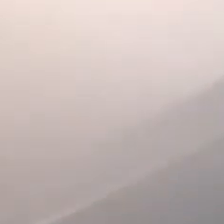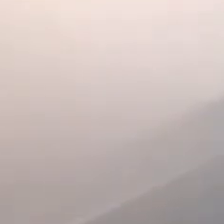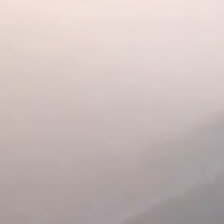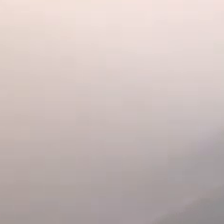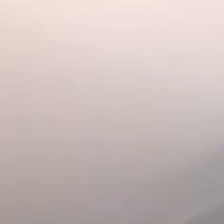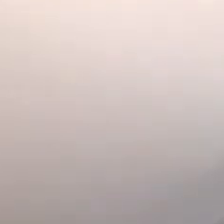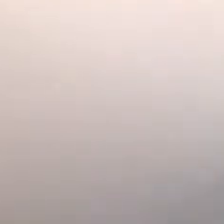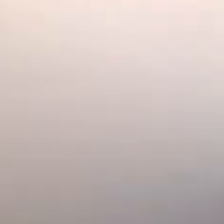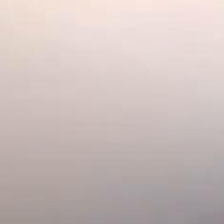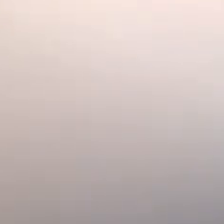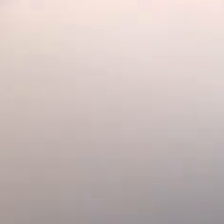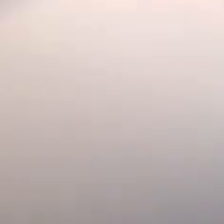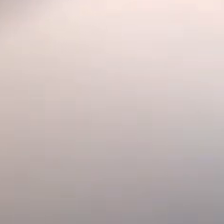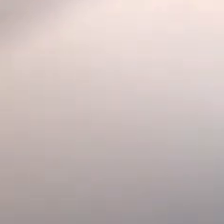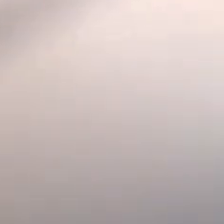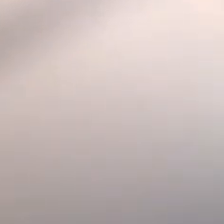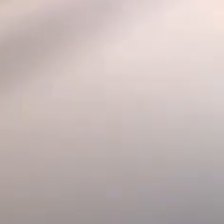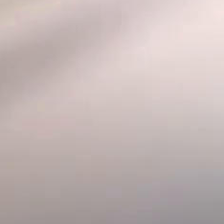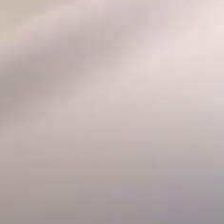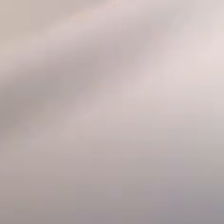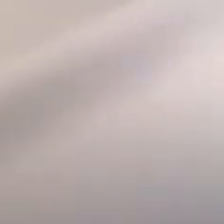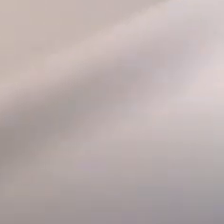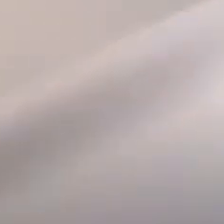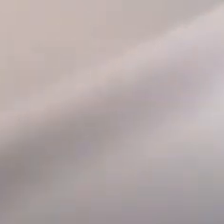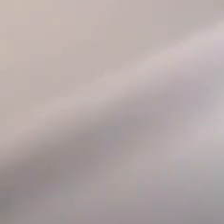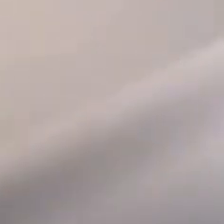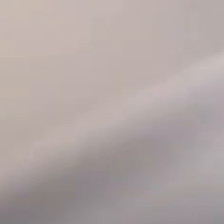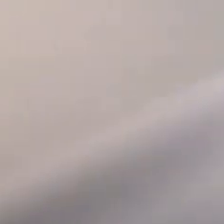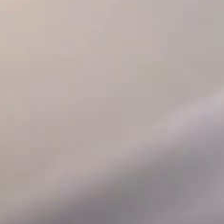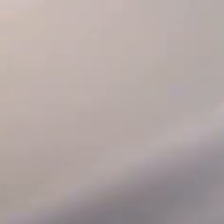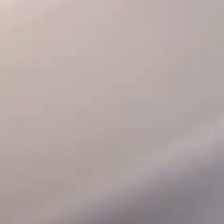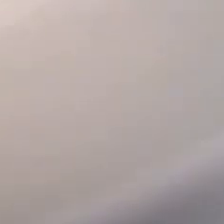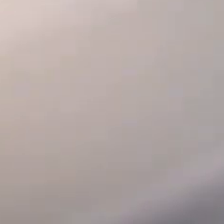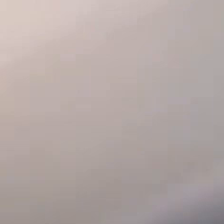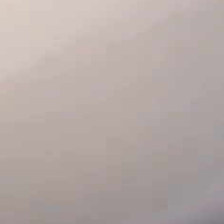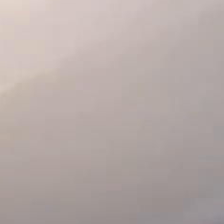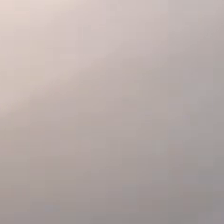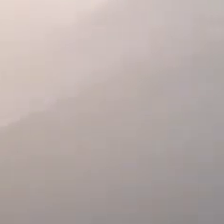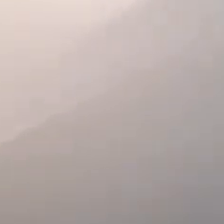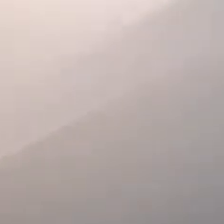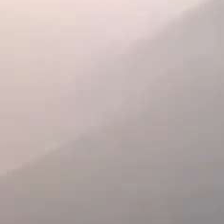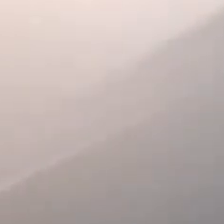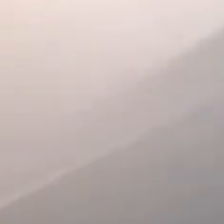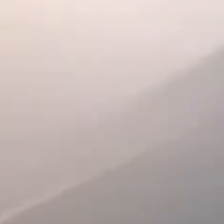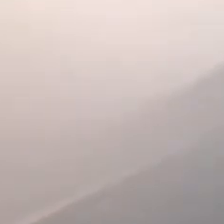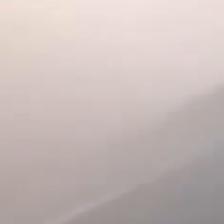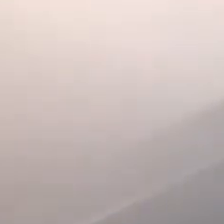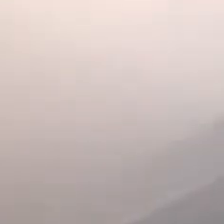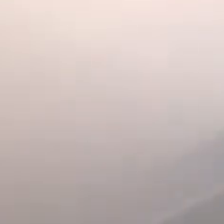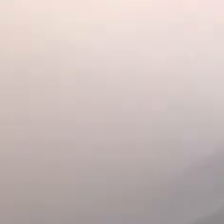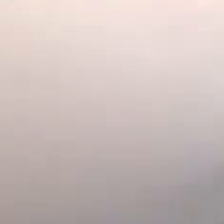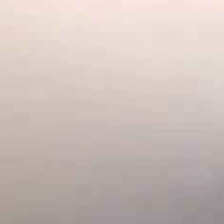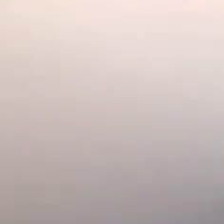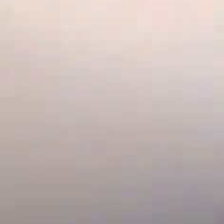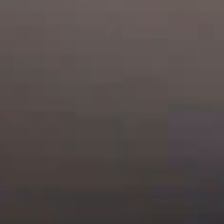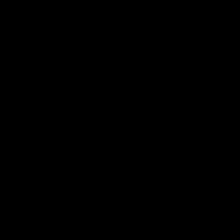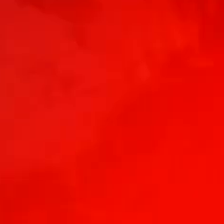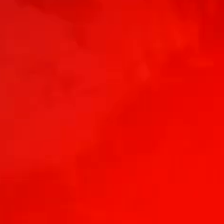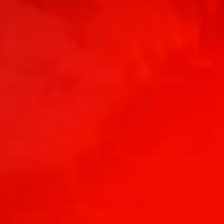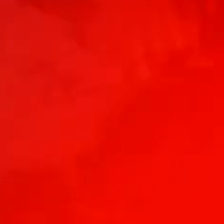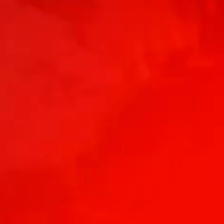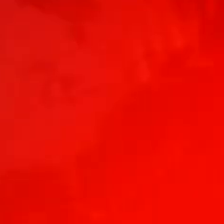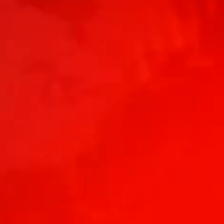rin kaming makasama sa GMA Pinoy TV at sa www.gmanews.tv.